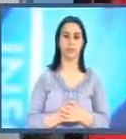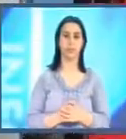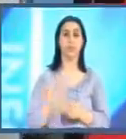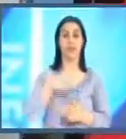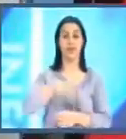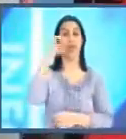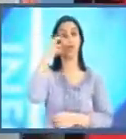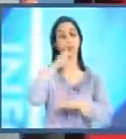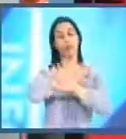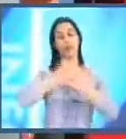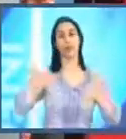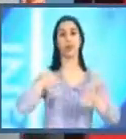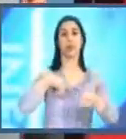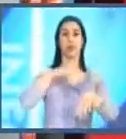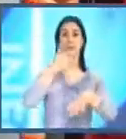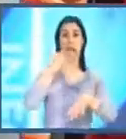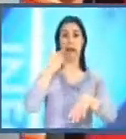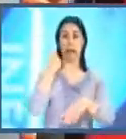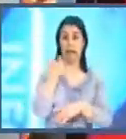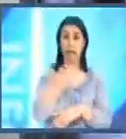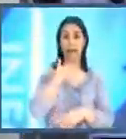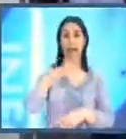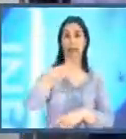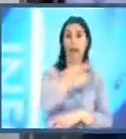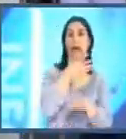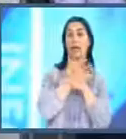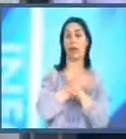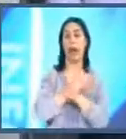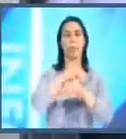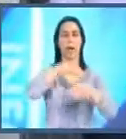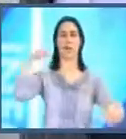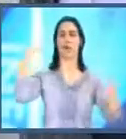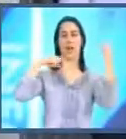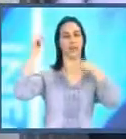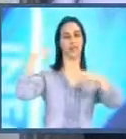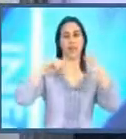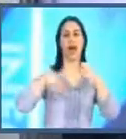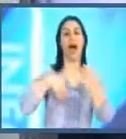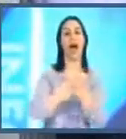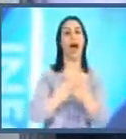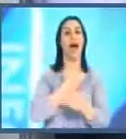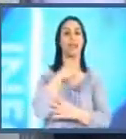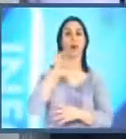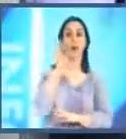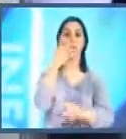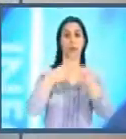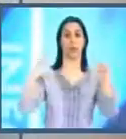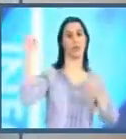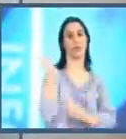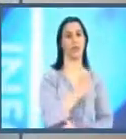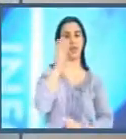Després de dormir, no queda massa tarda, cantar i jugar una estona al pati centren la majoria d'activitats fins que 4:45 arriben els